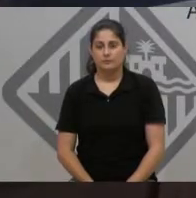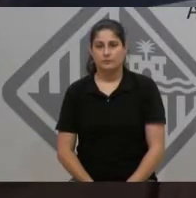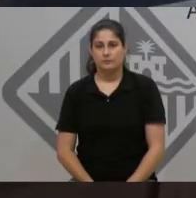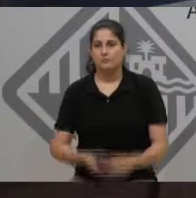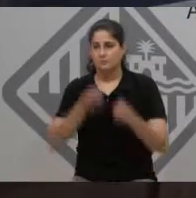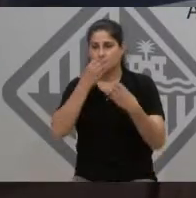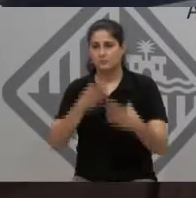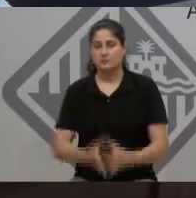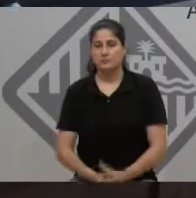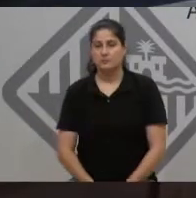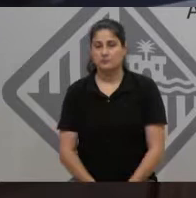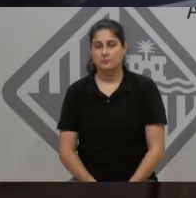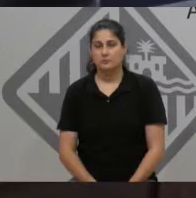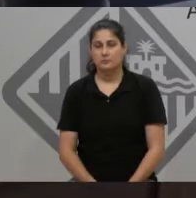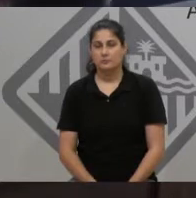Molt bé.